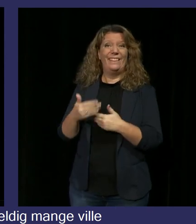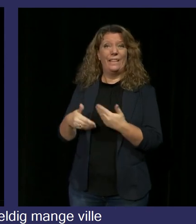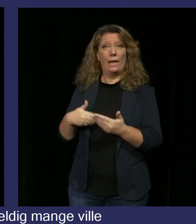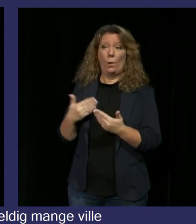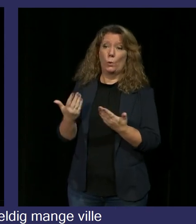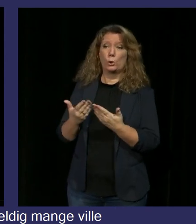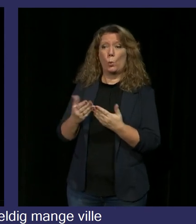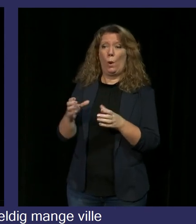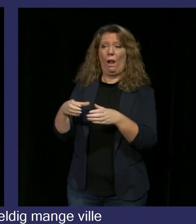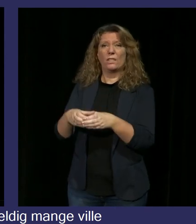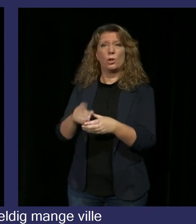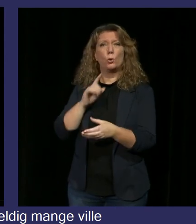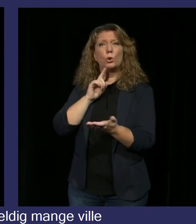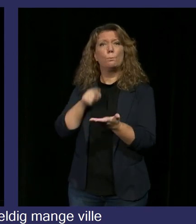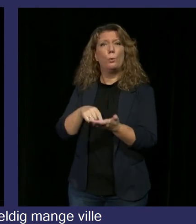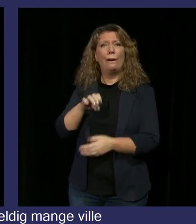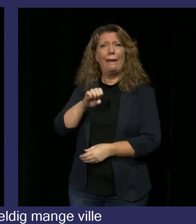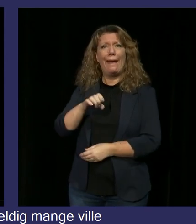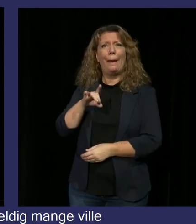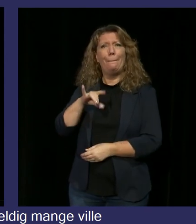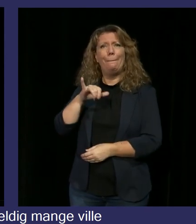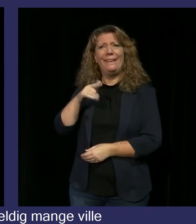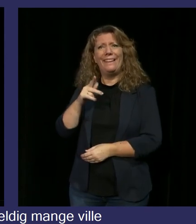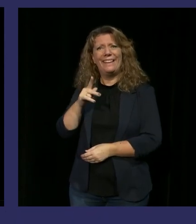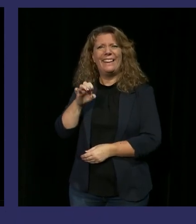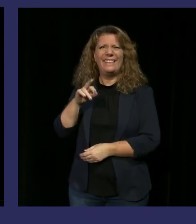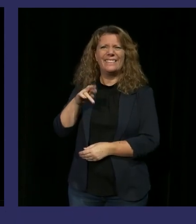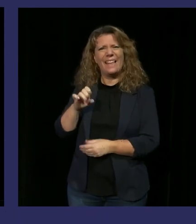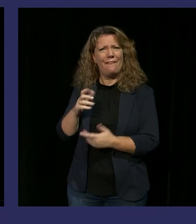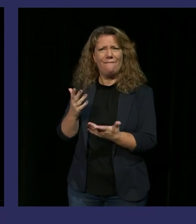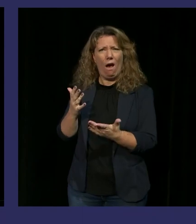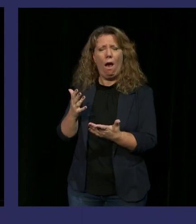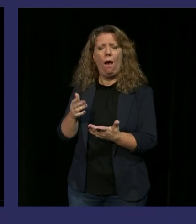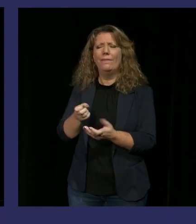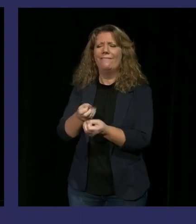så tror jeg veldig mange ville ha trodd at det var en diagnose i seg selv.